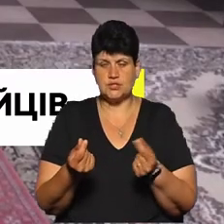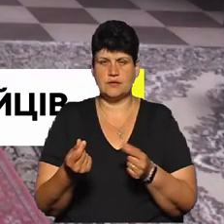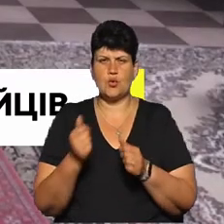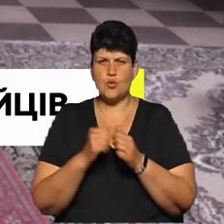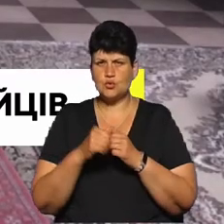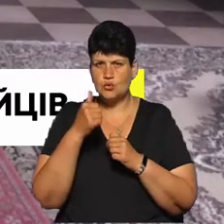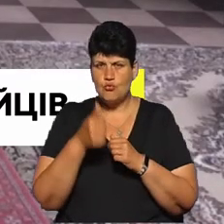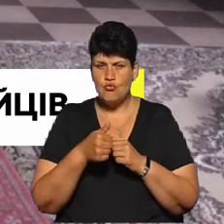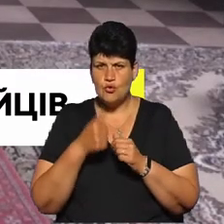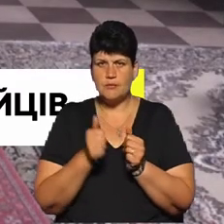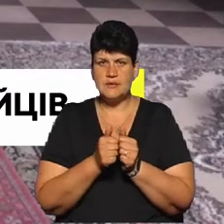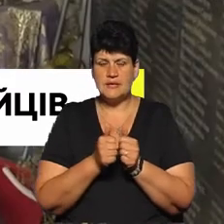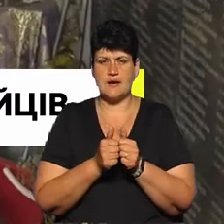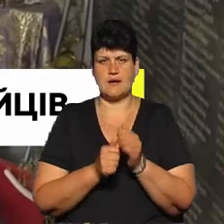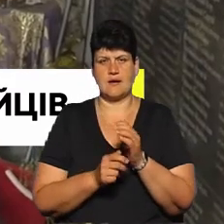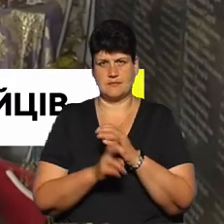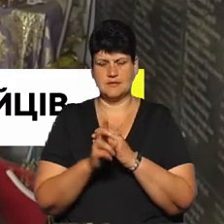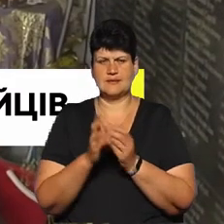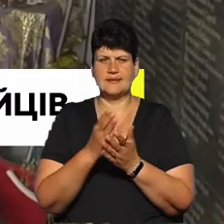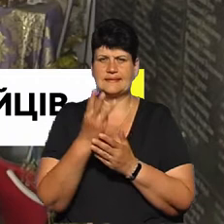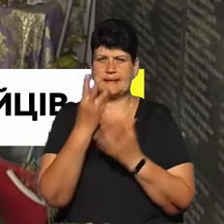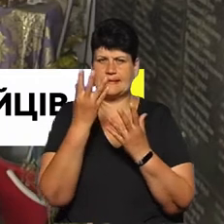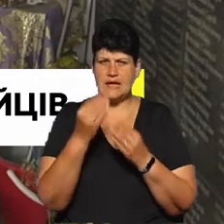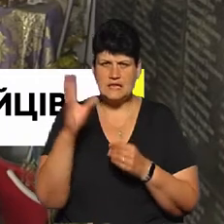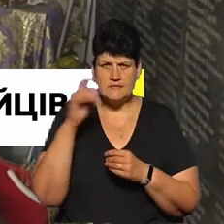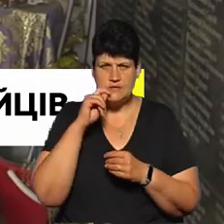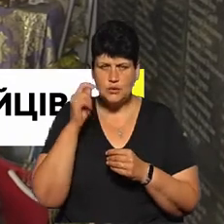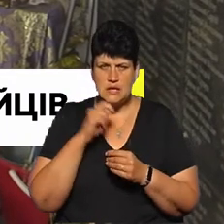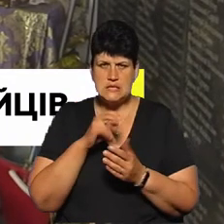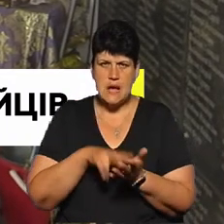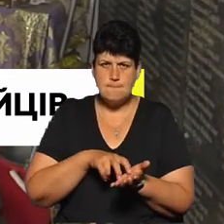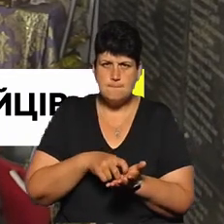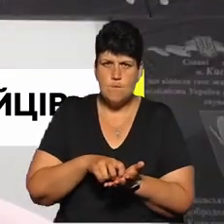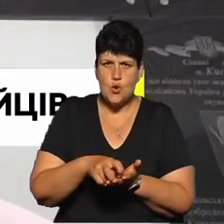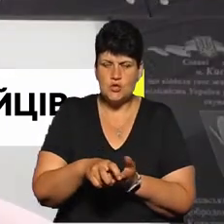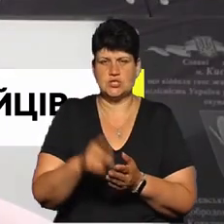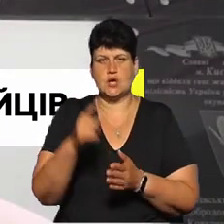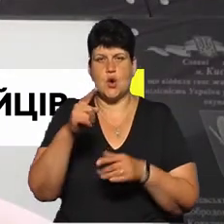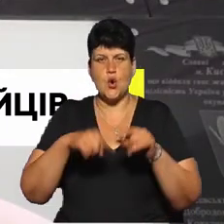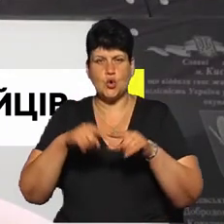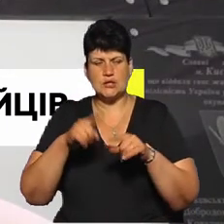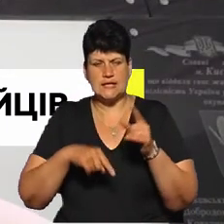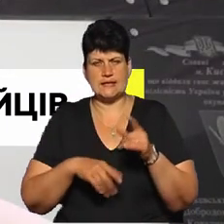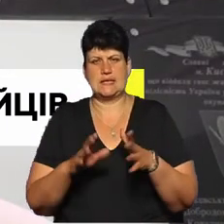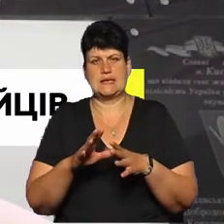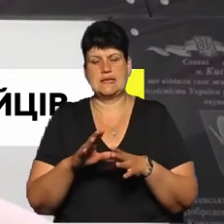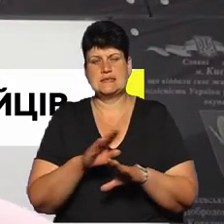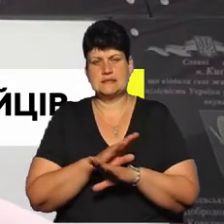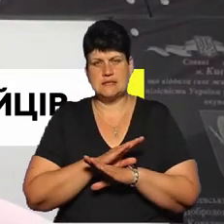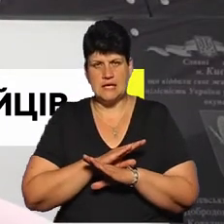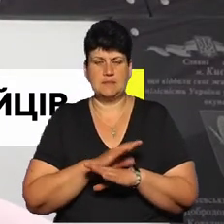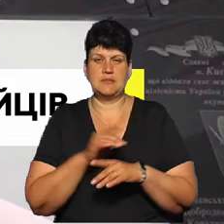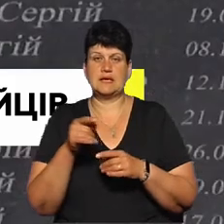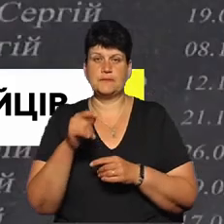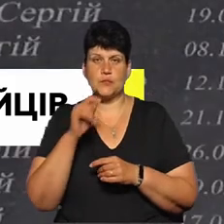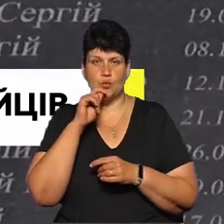Лішні поблизу каплички відбувається триденна всеукраїнська проща родин загиблих у російсько-українській війні. Цього року її планують провести